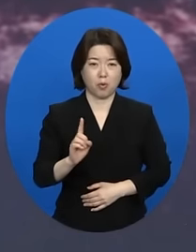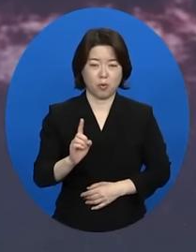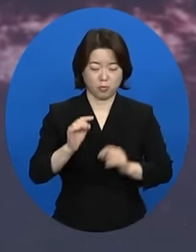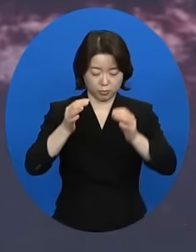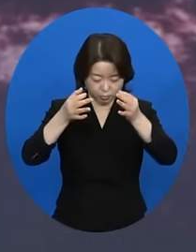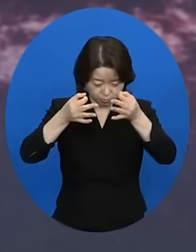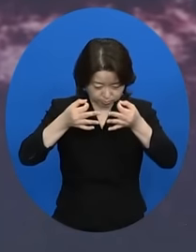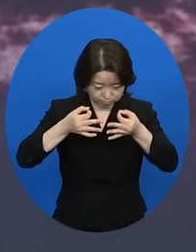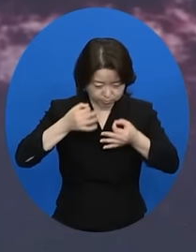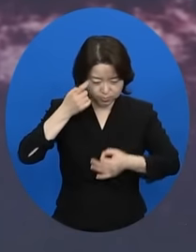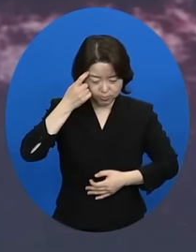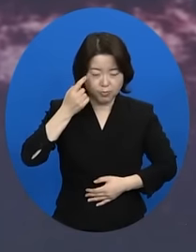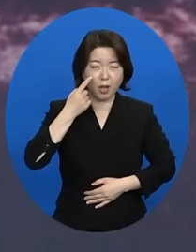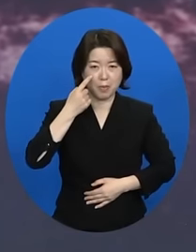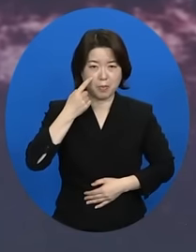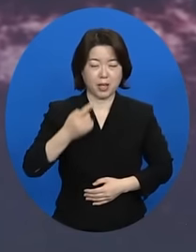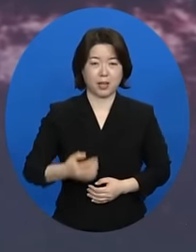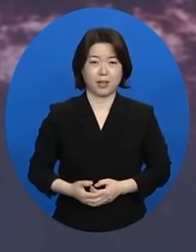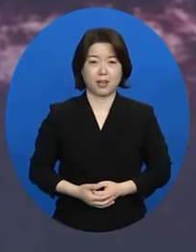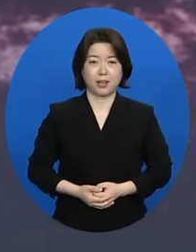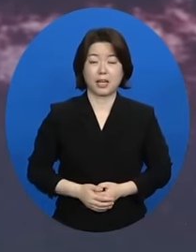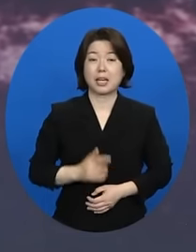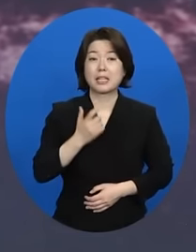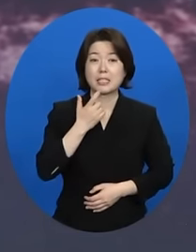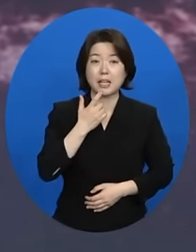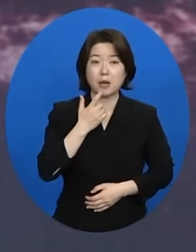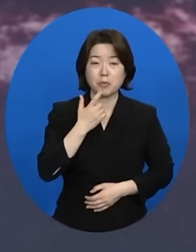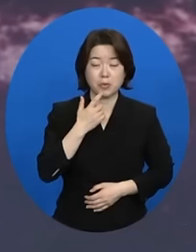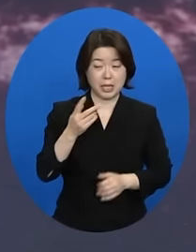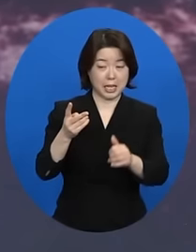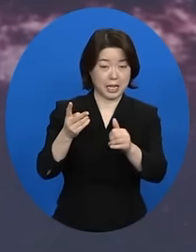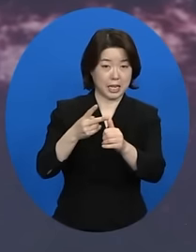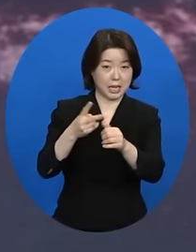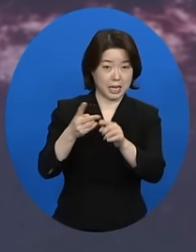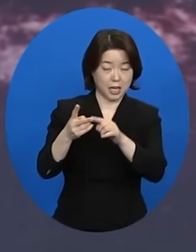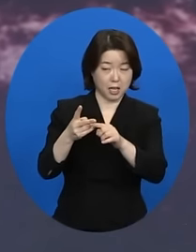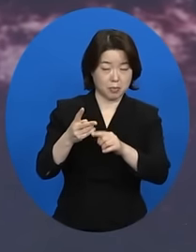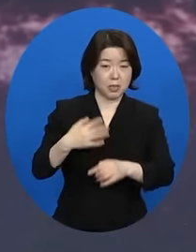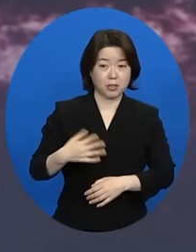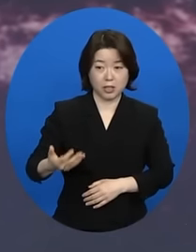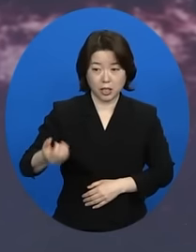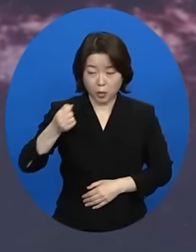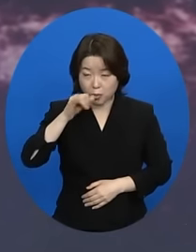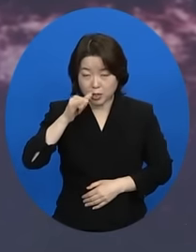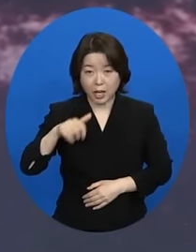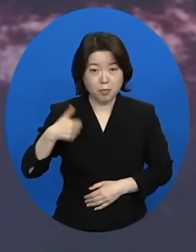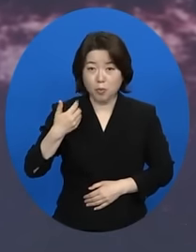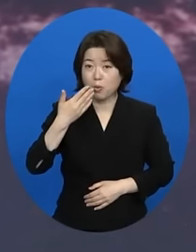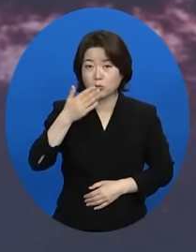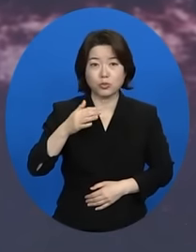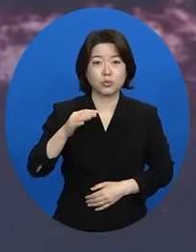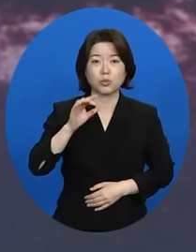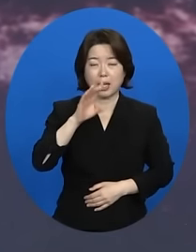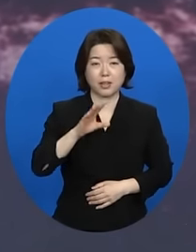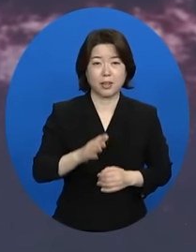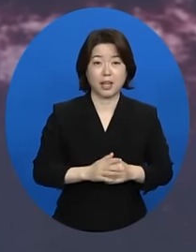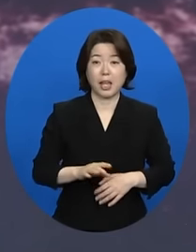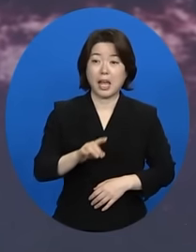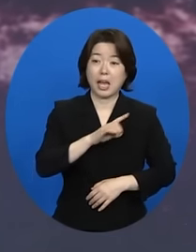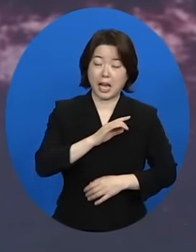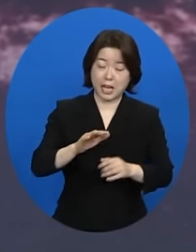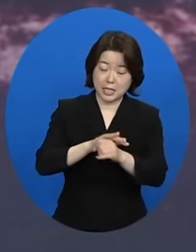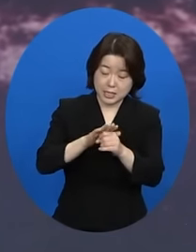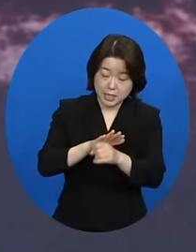무엇일까요? 야곱은 라헬이 그것을 갖고 있다는 것을 모를 리가 없습니다. 가장 친밀했고 가장